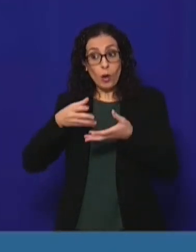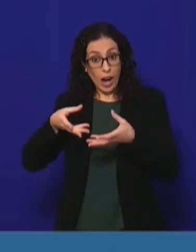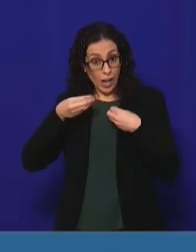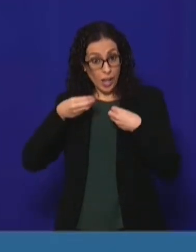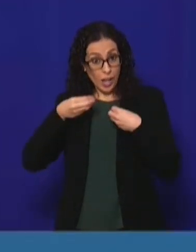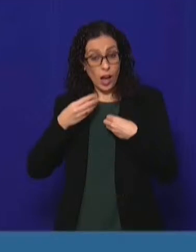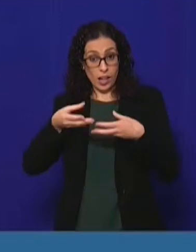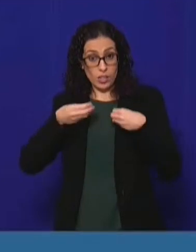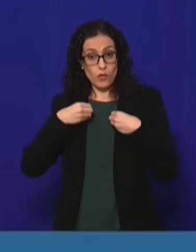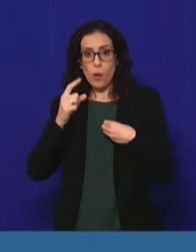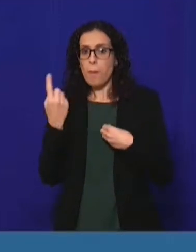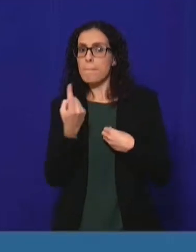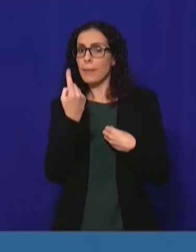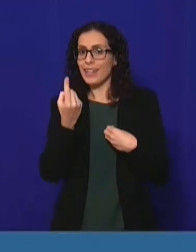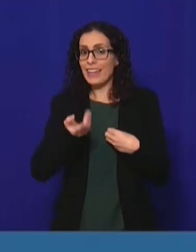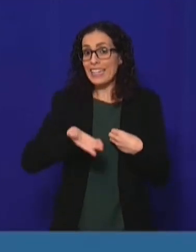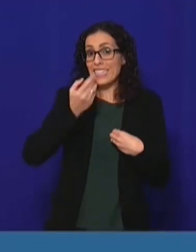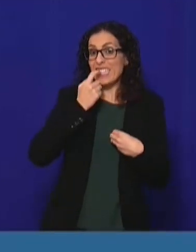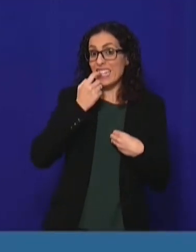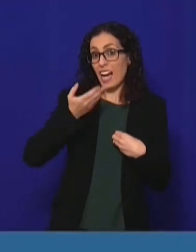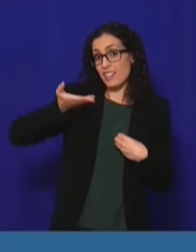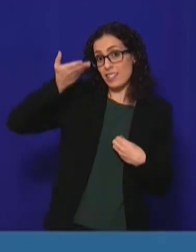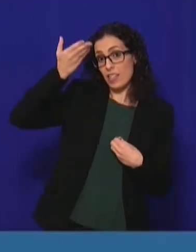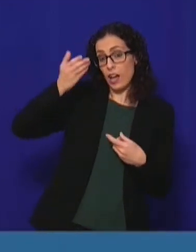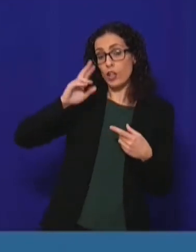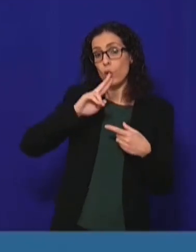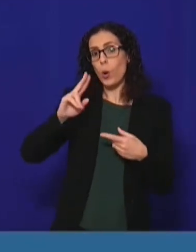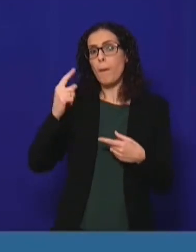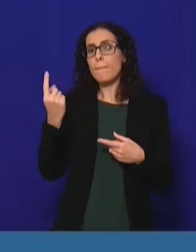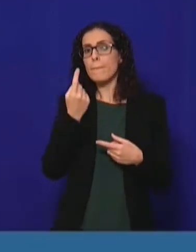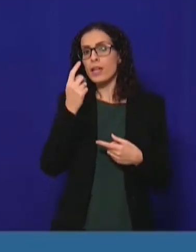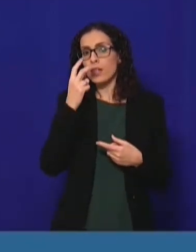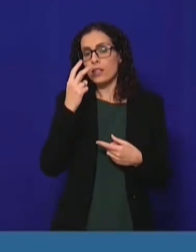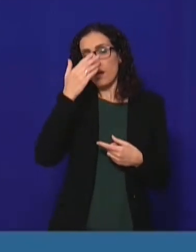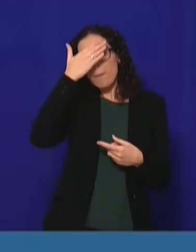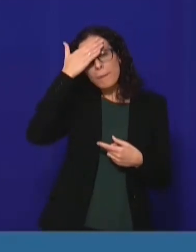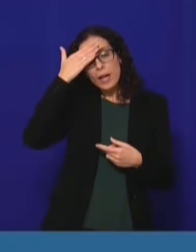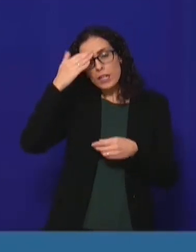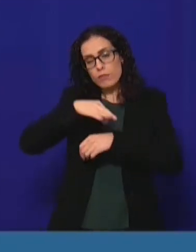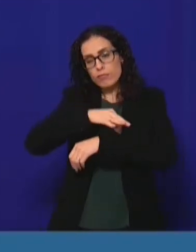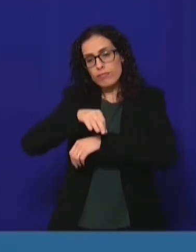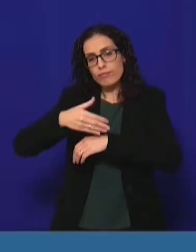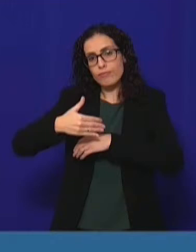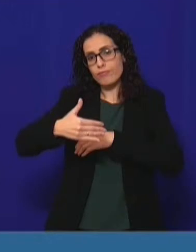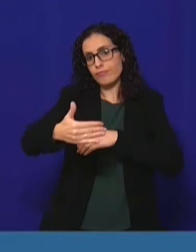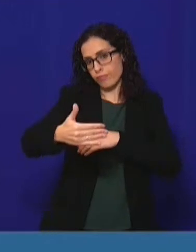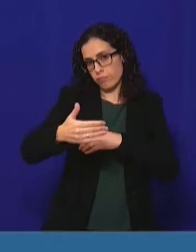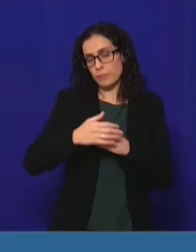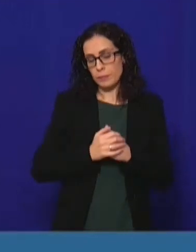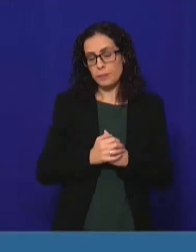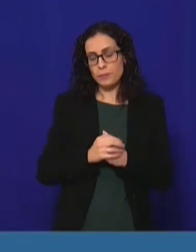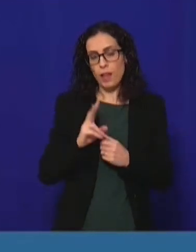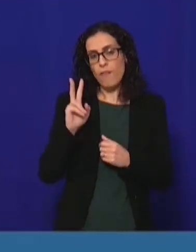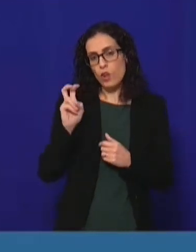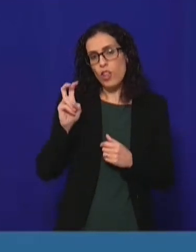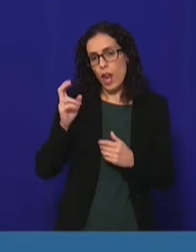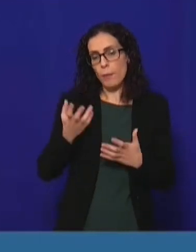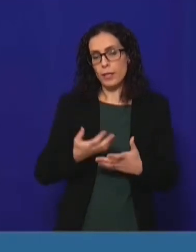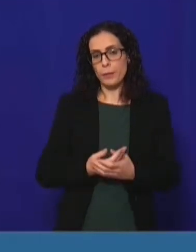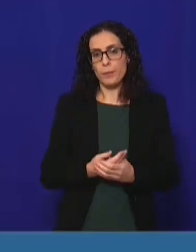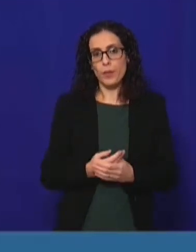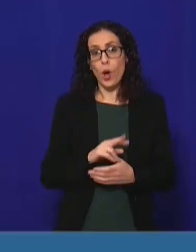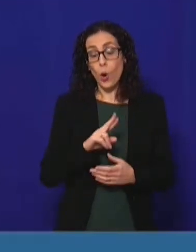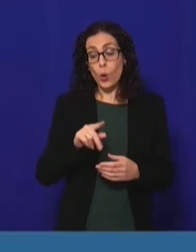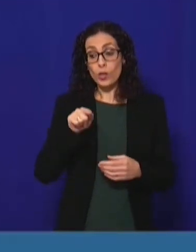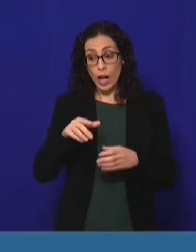dawk in-nies li huma ta' aktar avvanzata u dak in-nies li għandhom mart kroniku. U dan huwa l-ikbar target group li aħna rridu nilħu